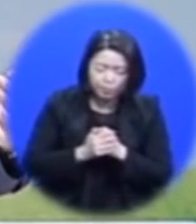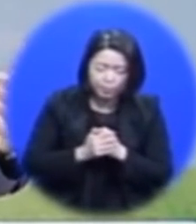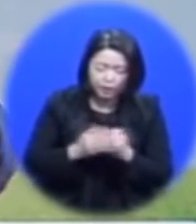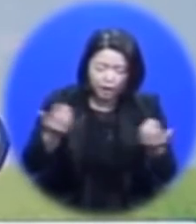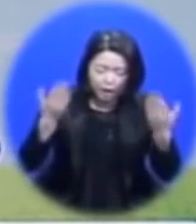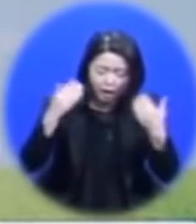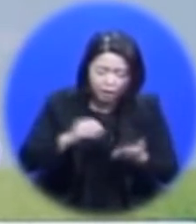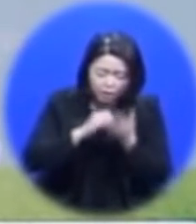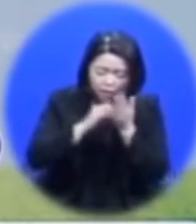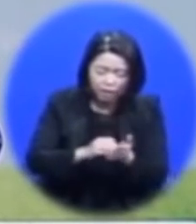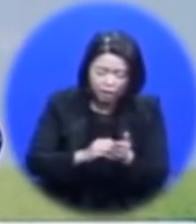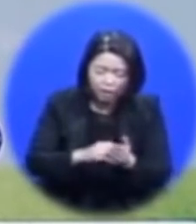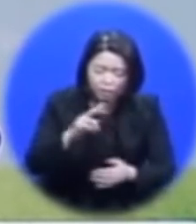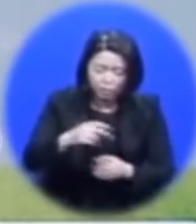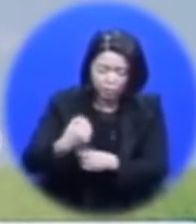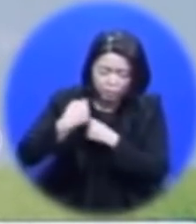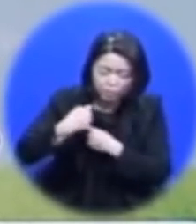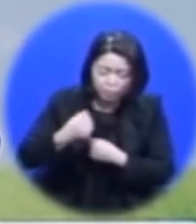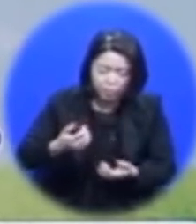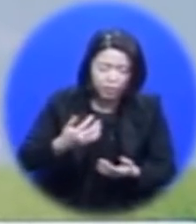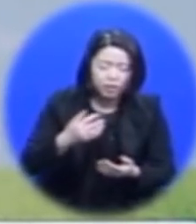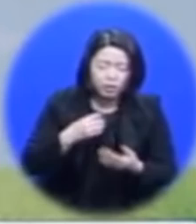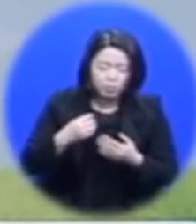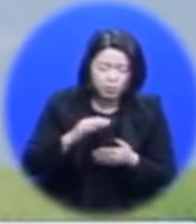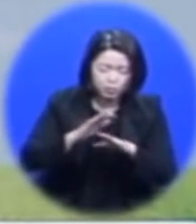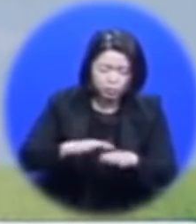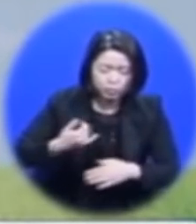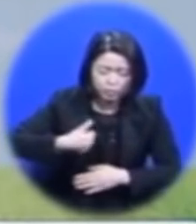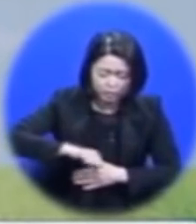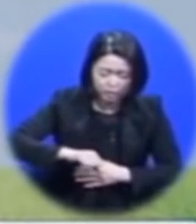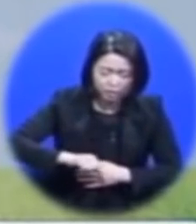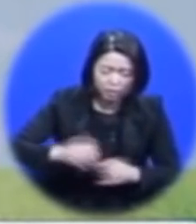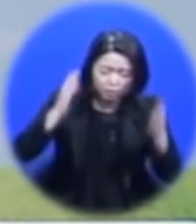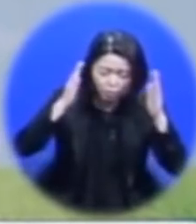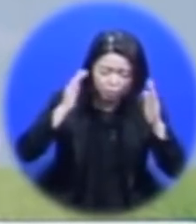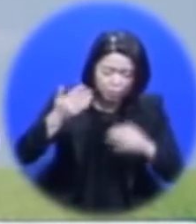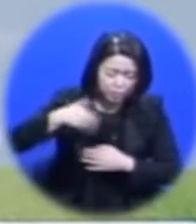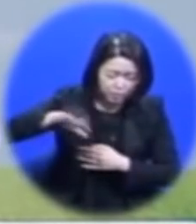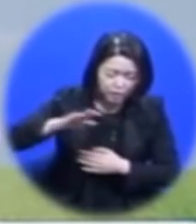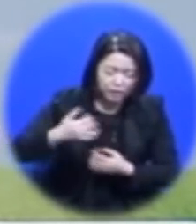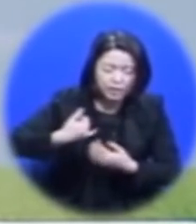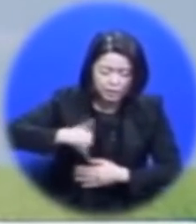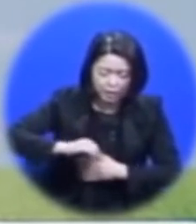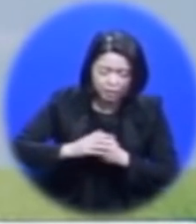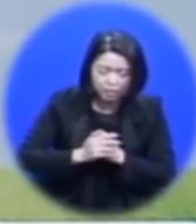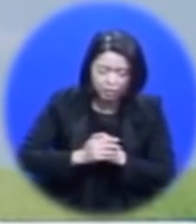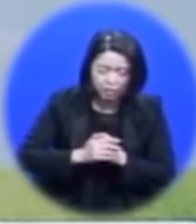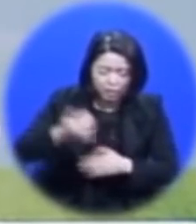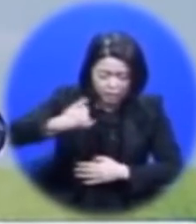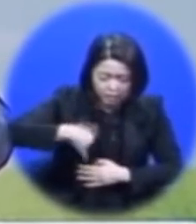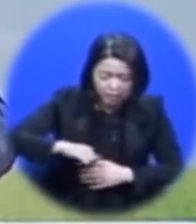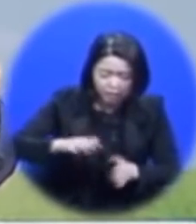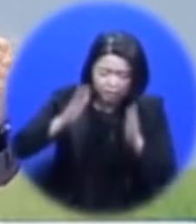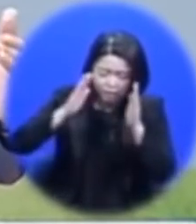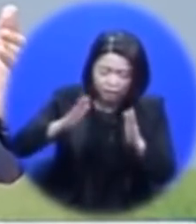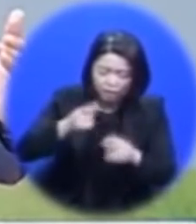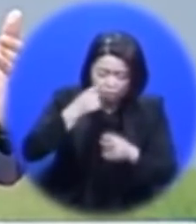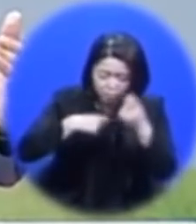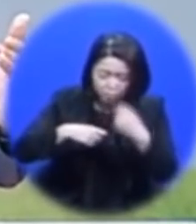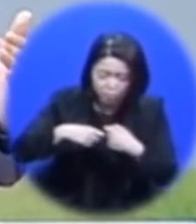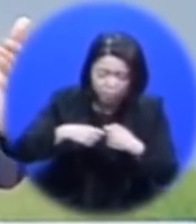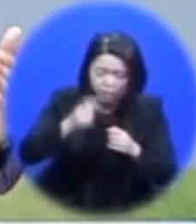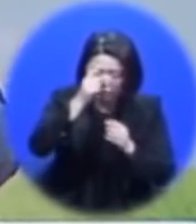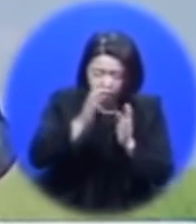자녀를 비롯하여 군에 있는 자녀들, 공부하러 나간 자녀들, 하나님 자녀들을 향하여 눈물로 기도하는